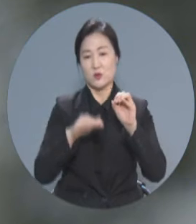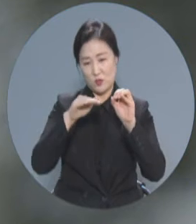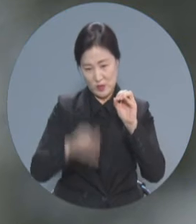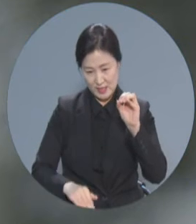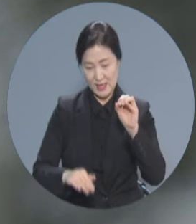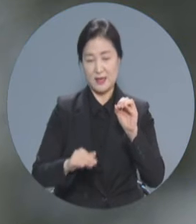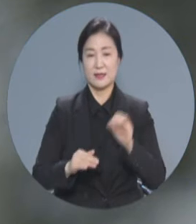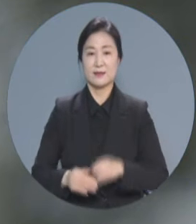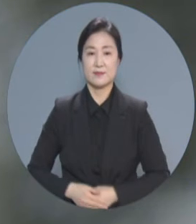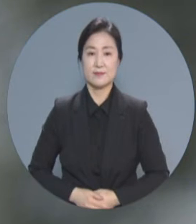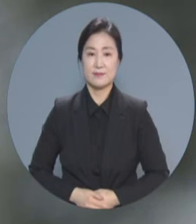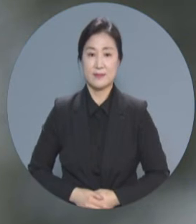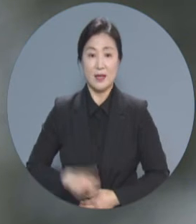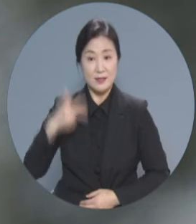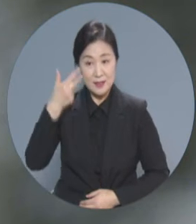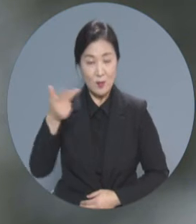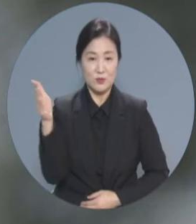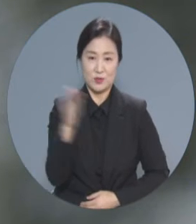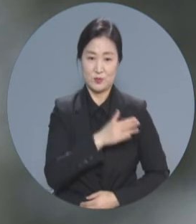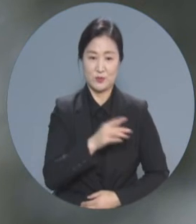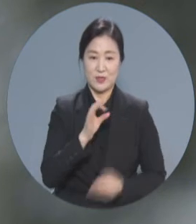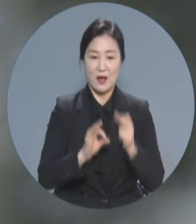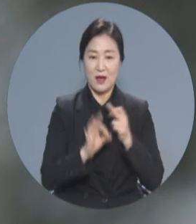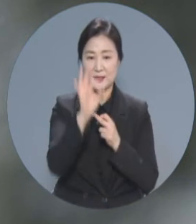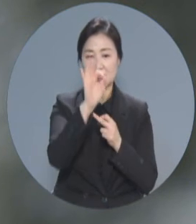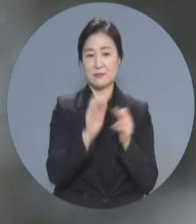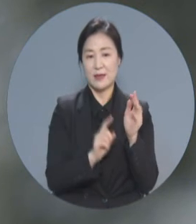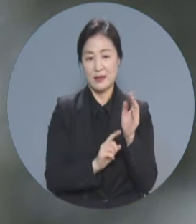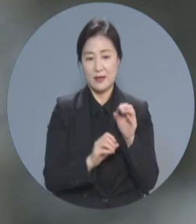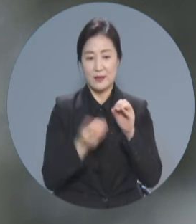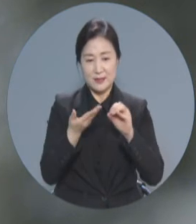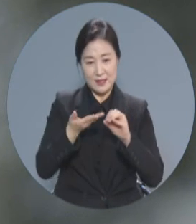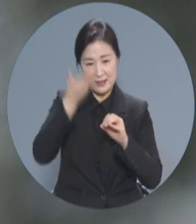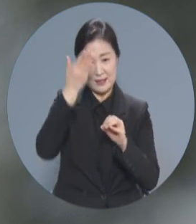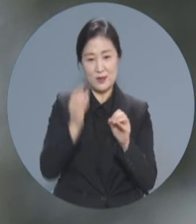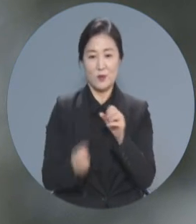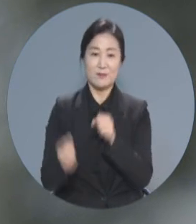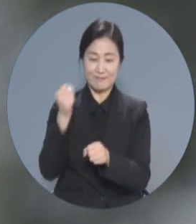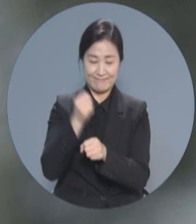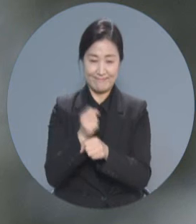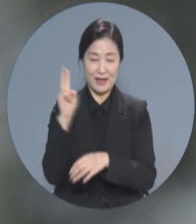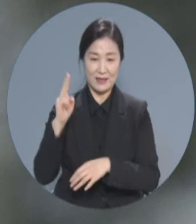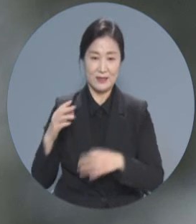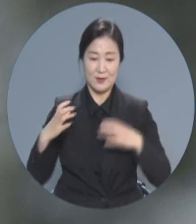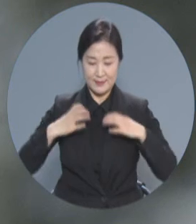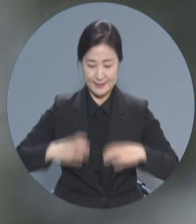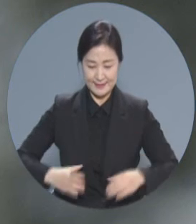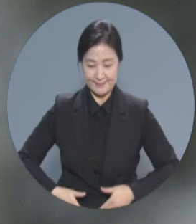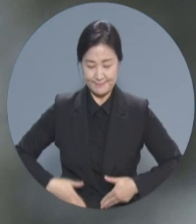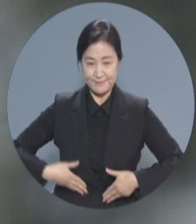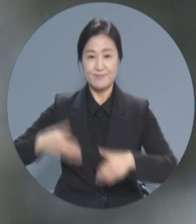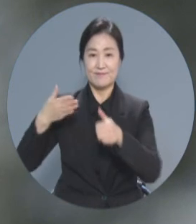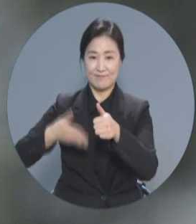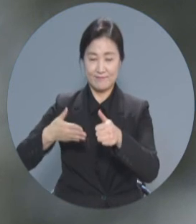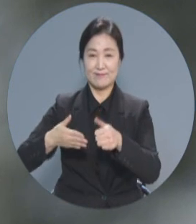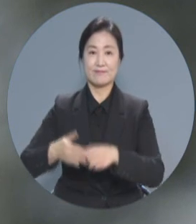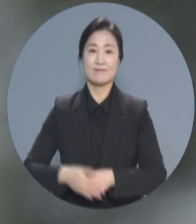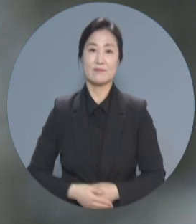있겠습니다 다음주부터는 아침 기온이 영상으로 회복되게 씁니다 주말 5 차림 단단히 하셔야겠습니다